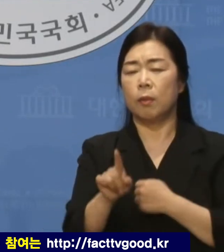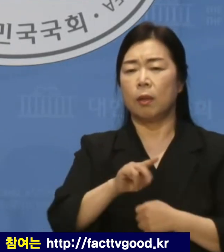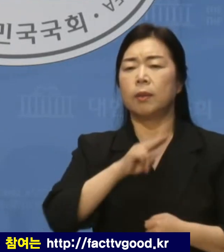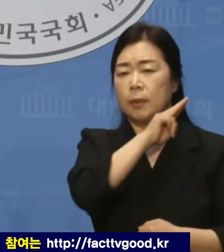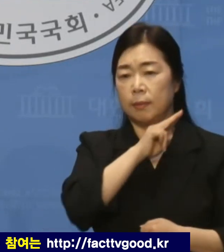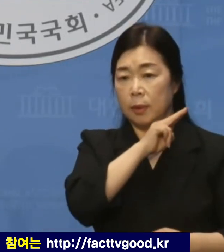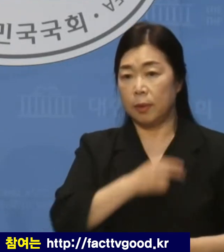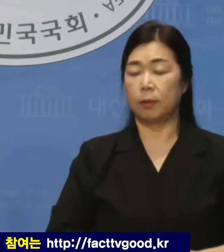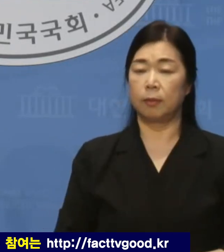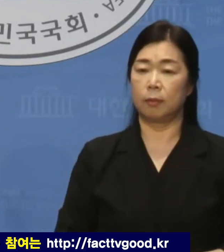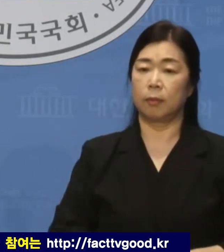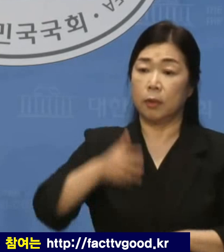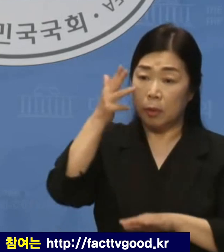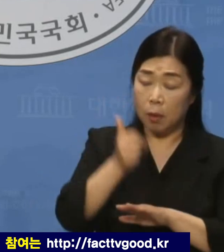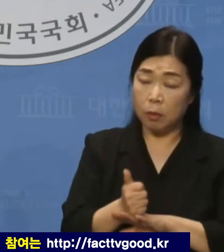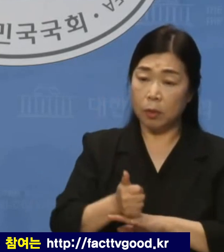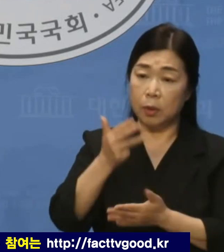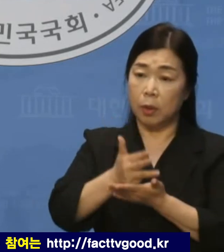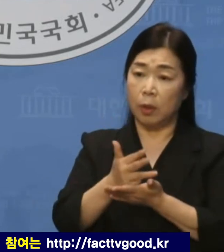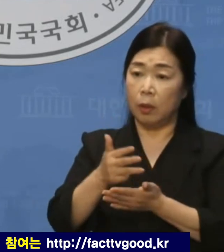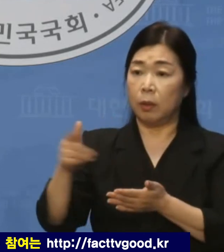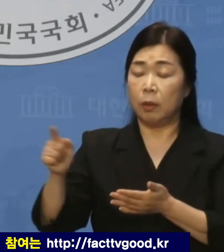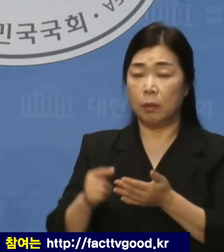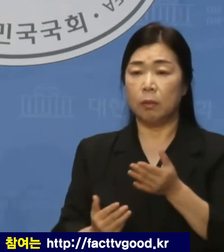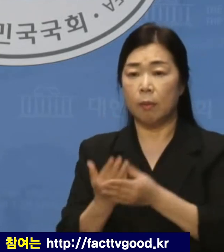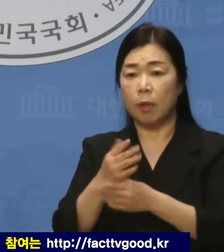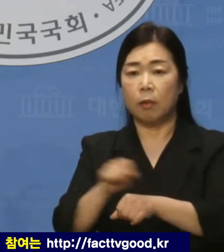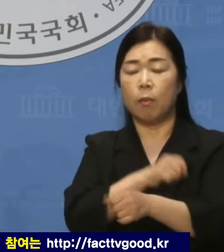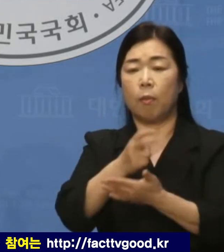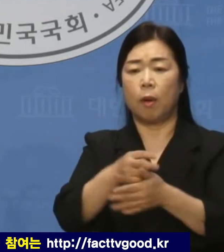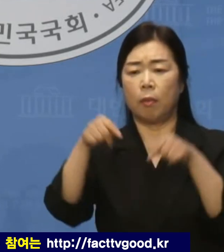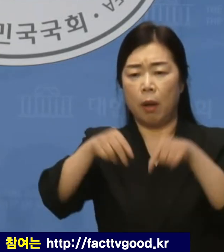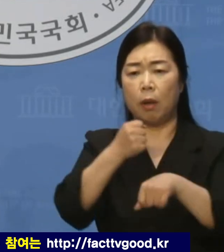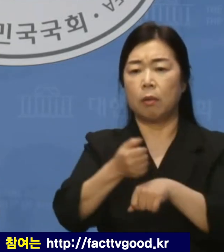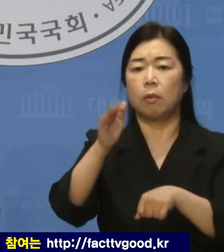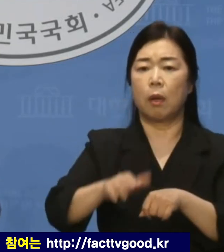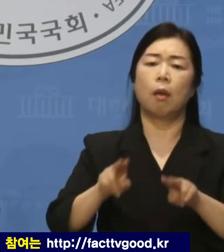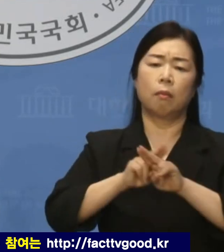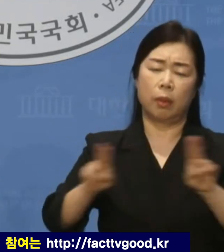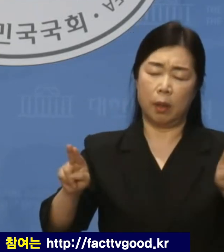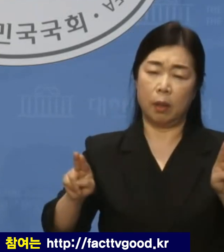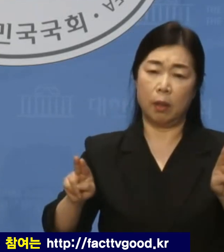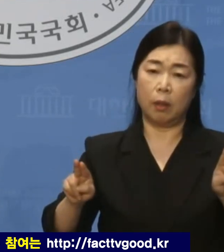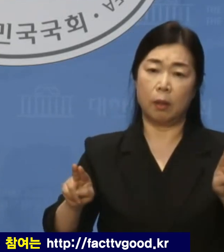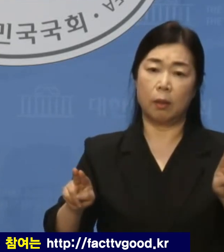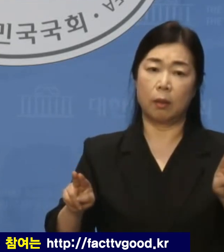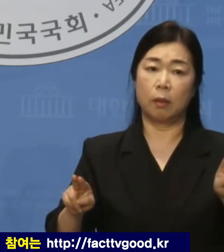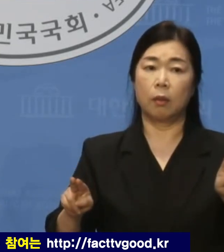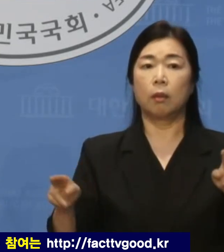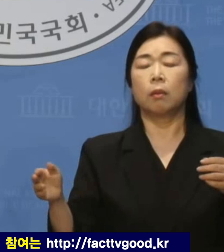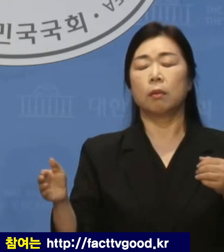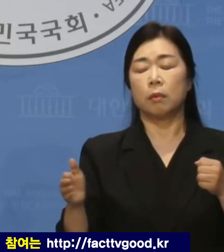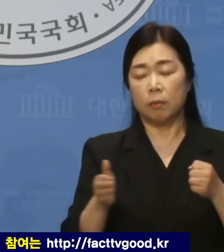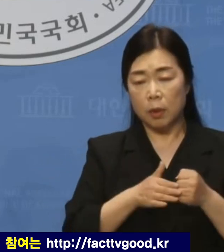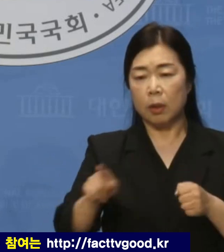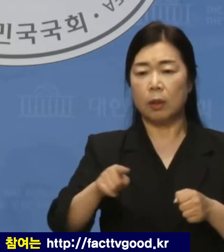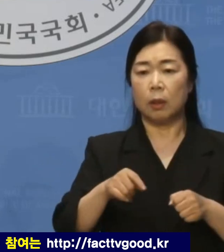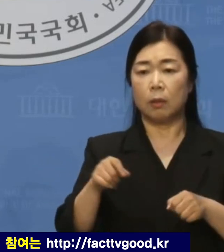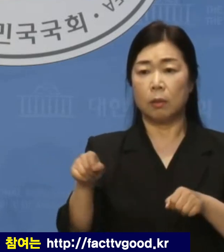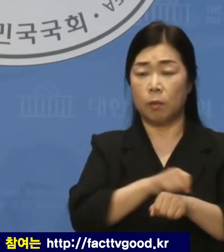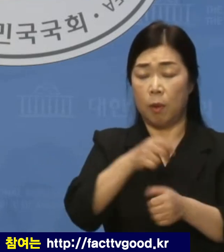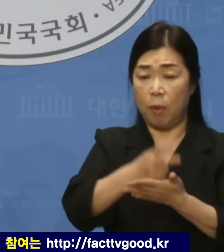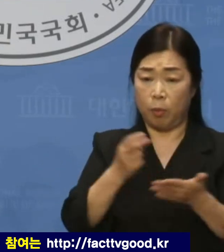참사 특별법을 심사하게 될 이소위까지 파행 수순을 밟고 있습니다. 사실상 이태원 참사 특별법